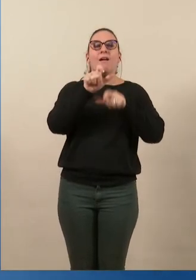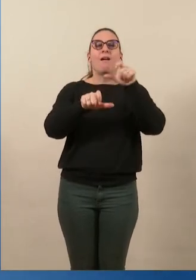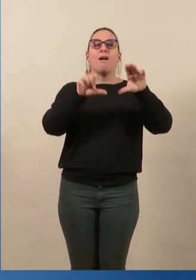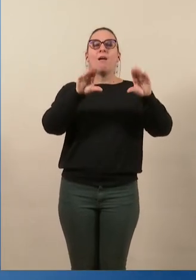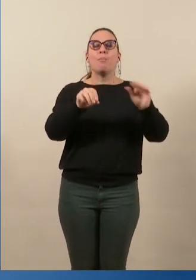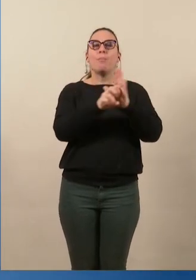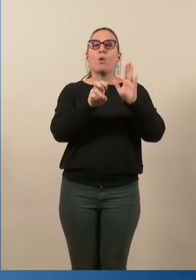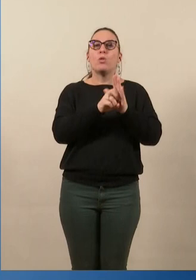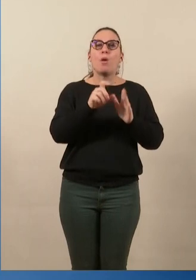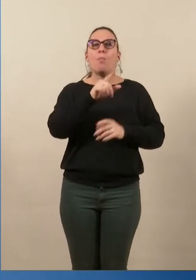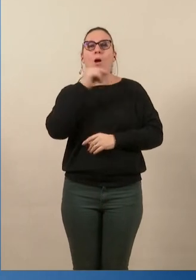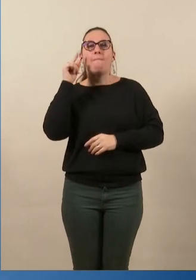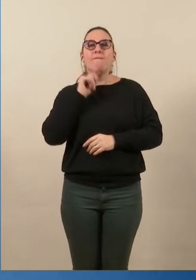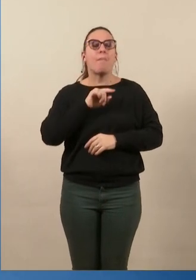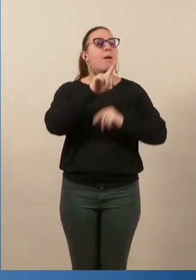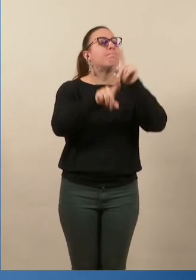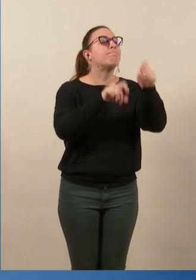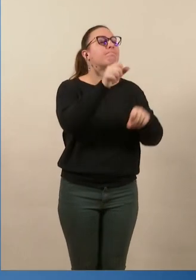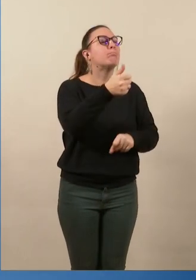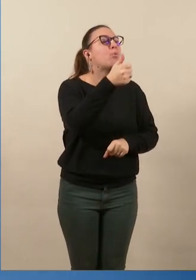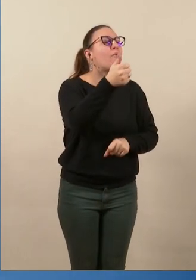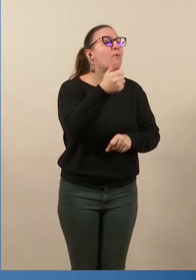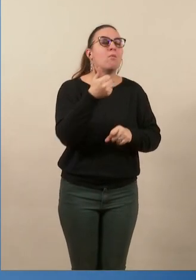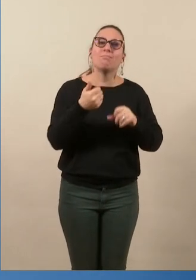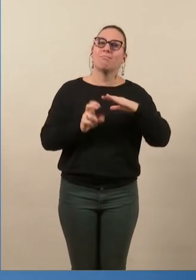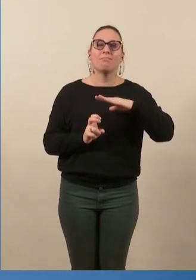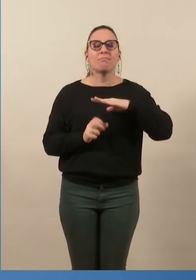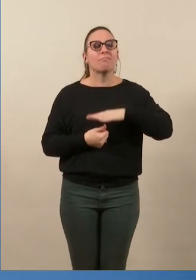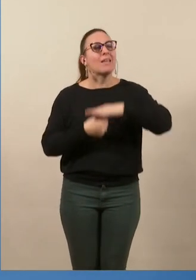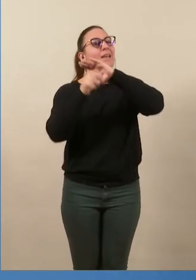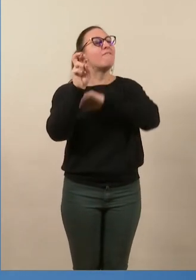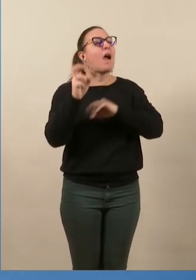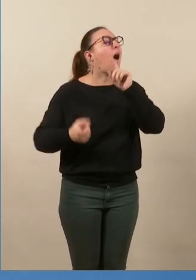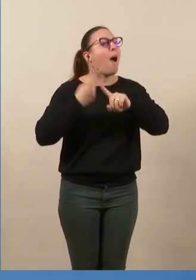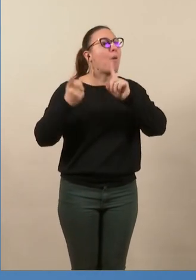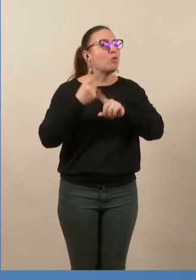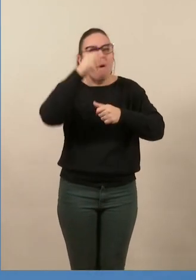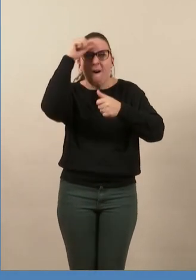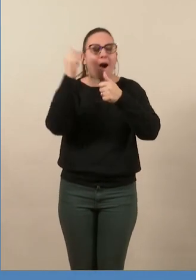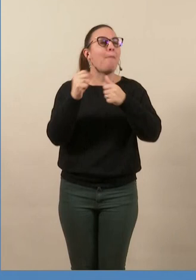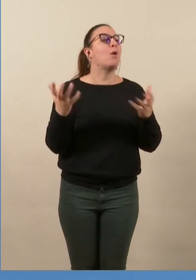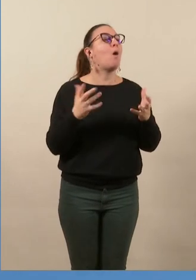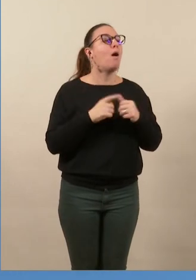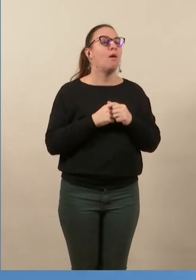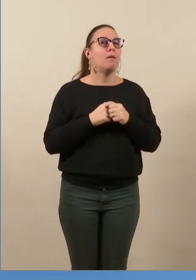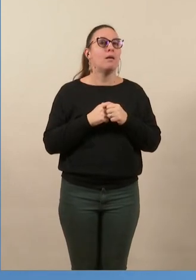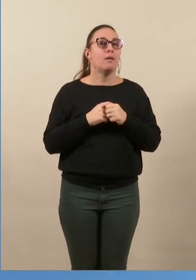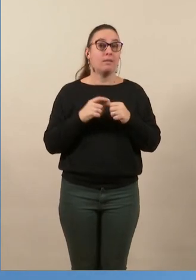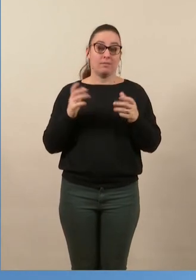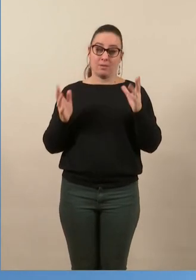au grenobloises qu'est-ce qui vous a marqué dans capitale verte 1 vous avez certainement beaucoup de